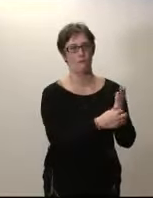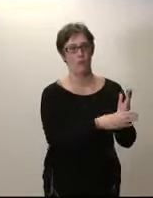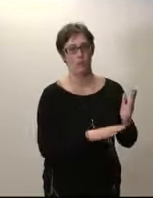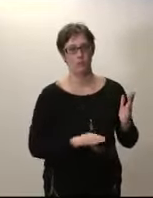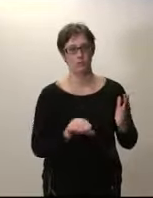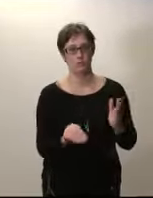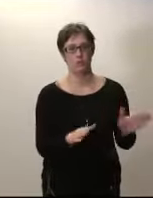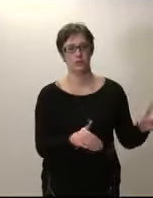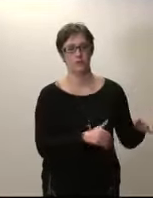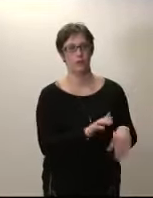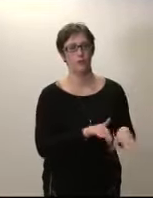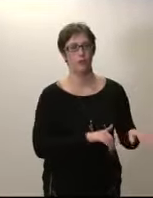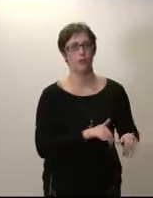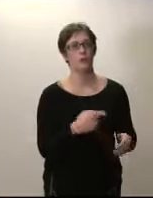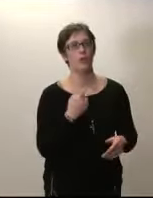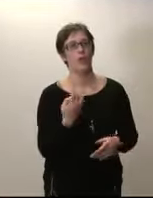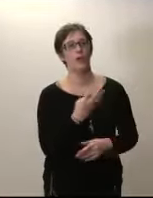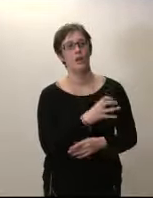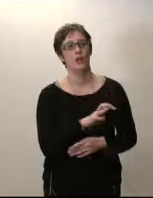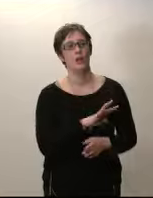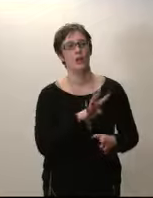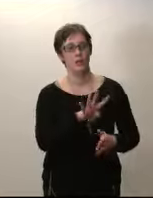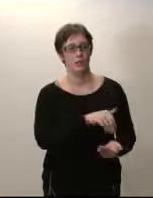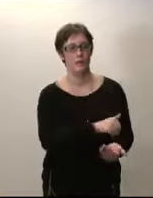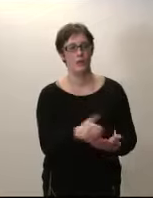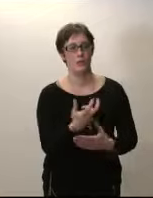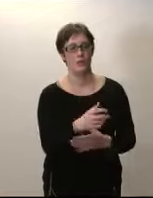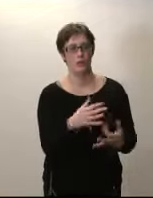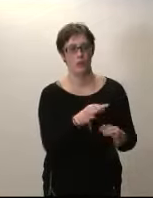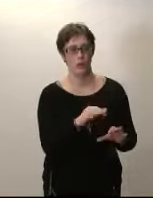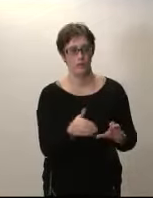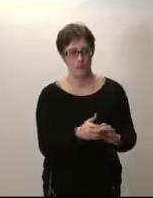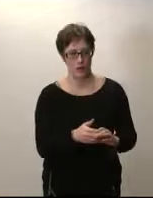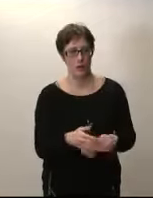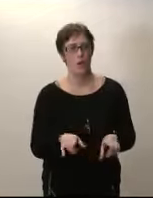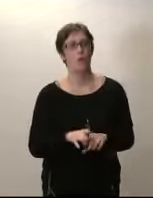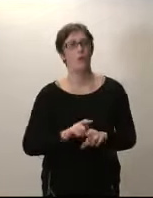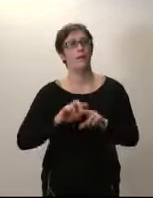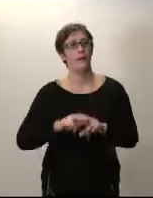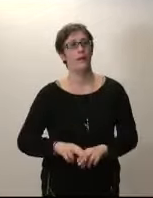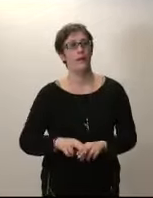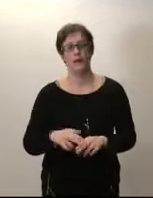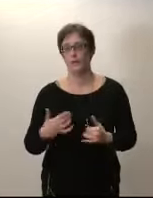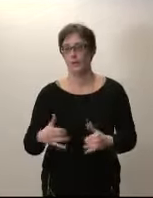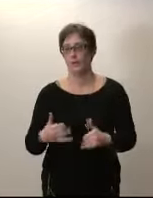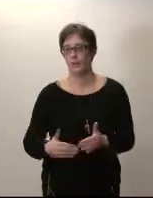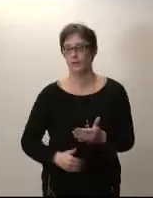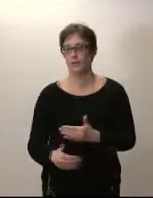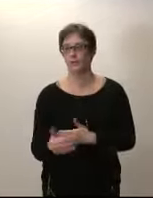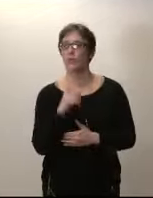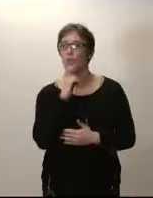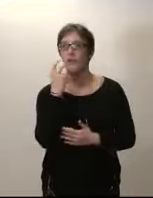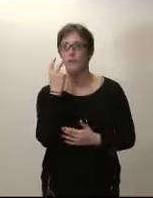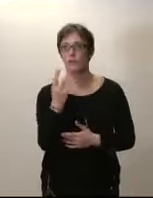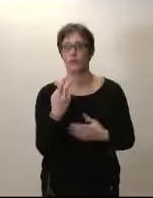hauteur de 4 310 000 dans les recettes, l'intégration des restes à réaliser que vous avez eu tout à l'heure, on avait en recette 3 millions,